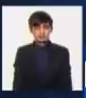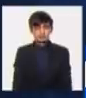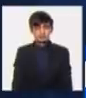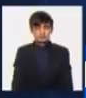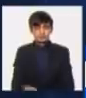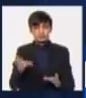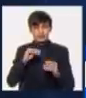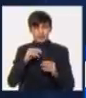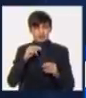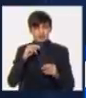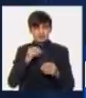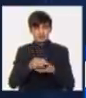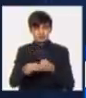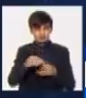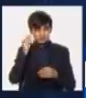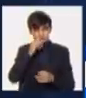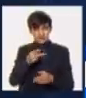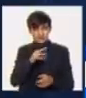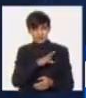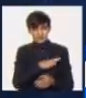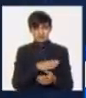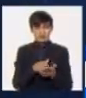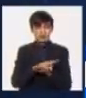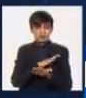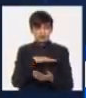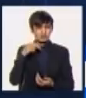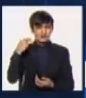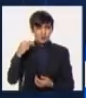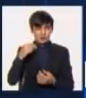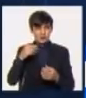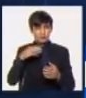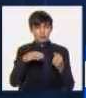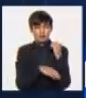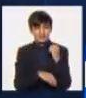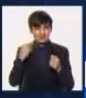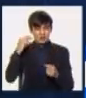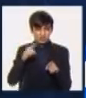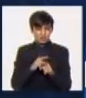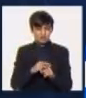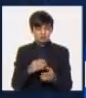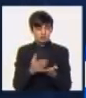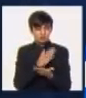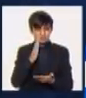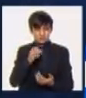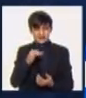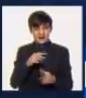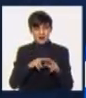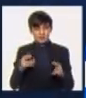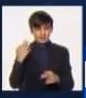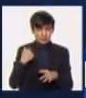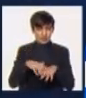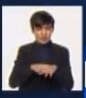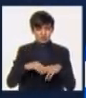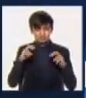Из-за вынужденного дистанционного обучения отменится и последний звонок. Праздник, завершающий учебный год, нельзя проводить так же, как и все